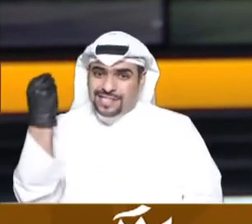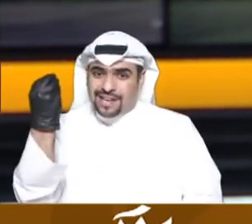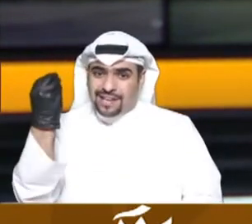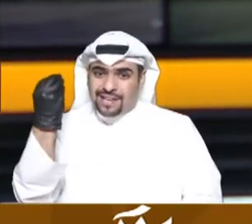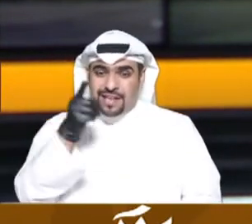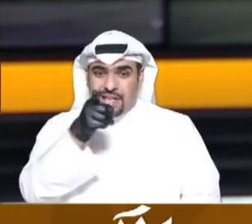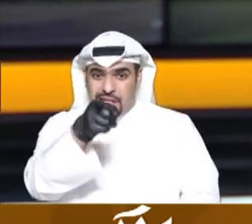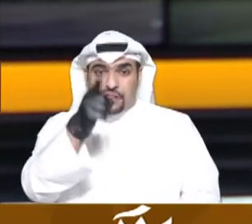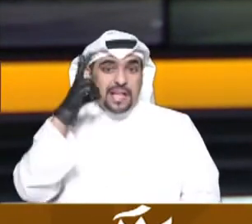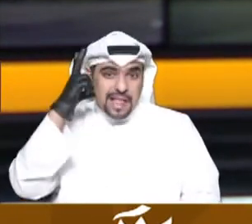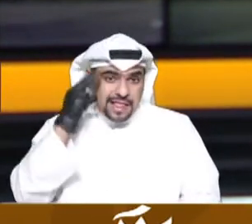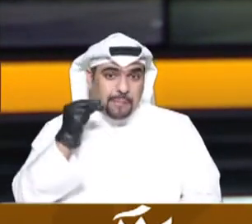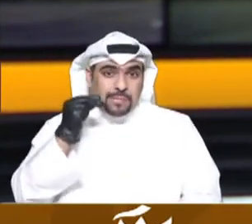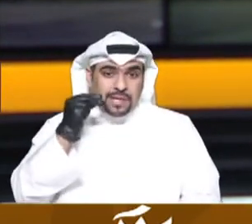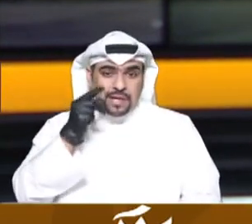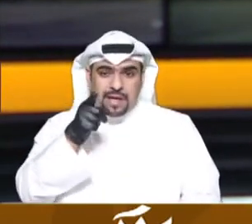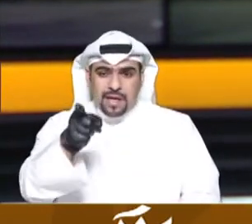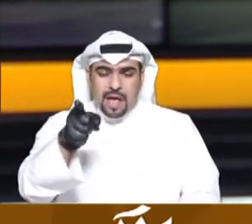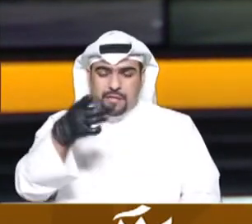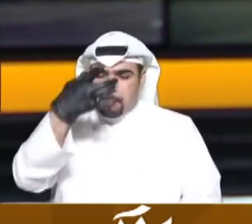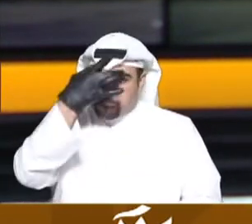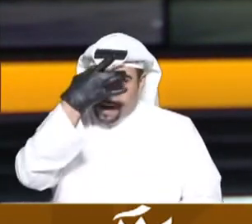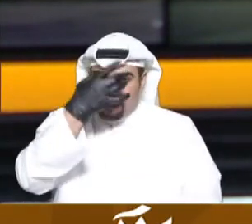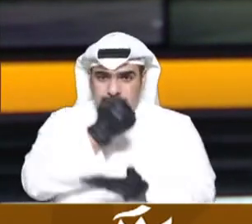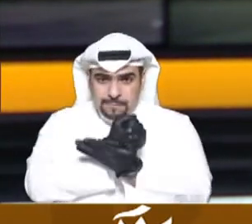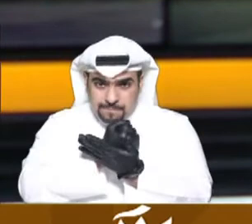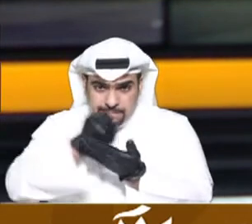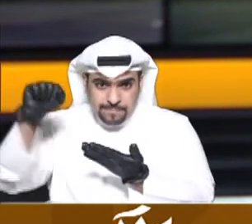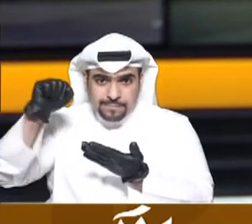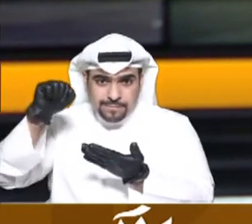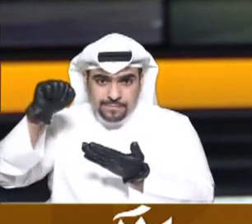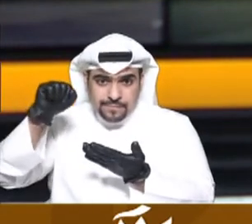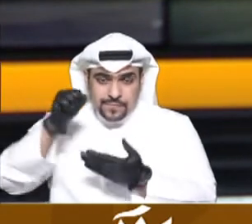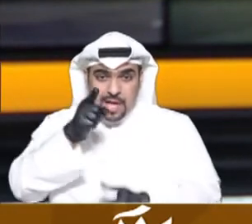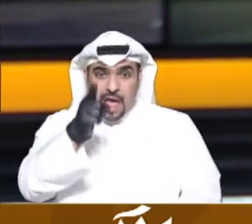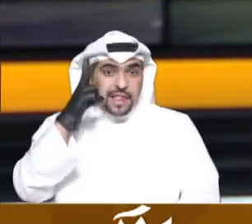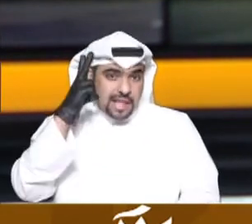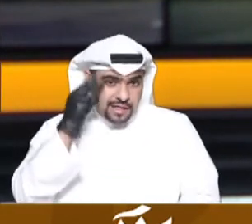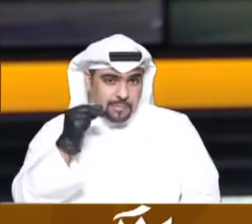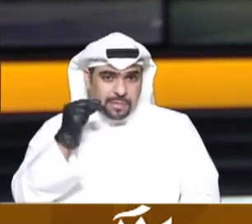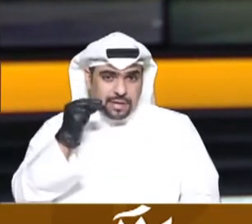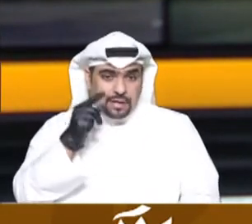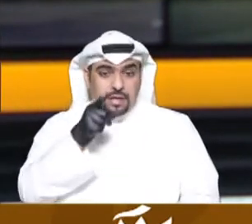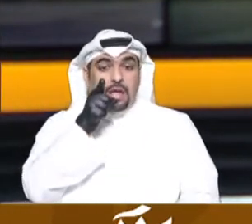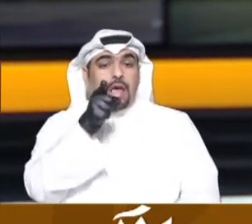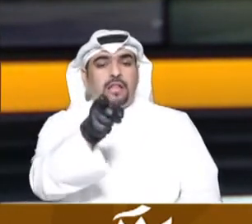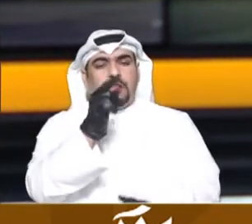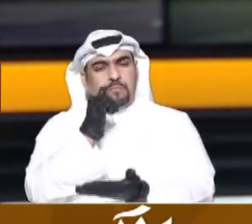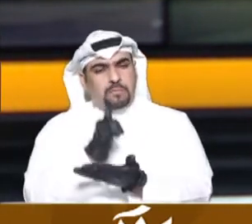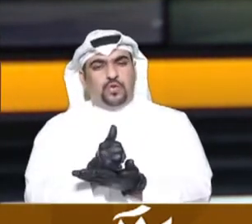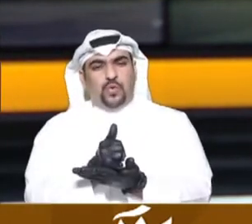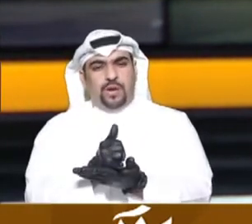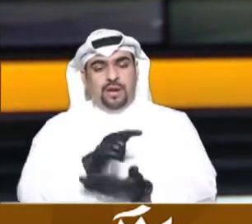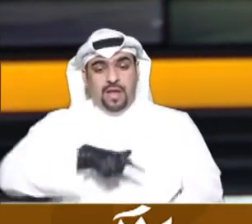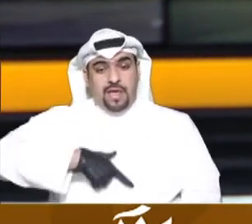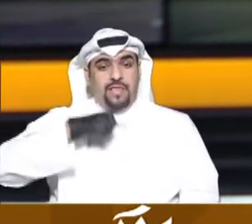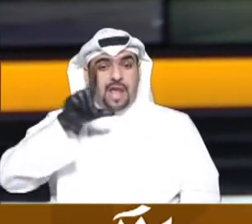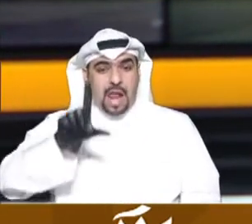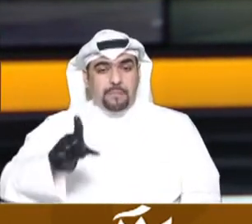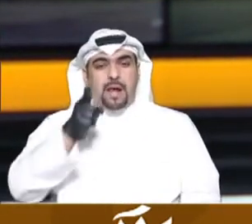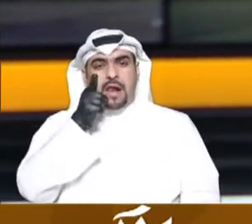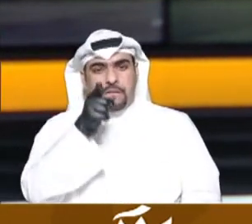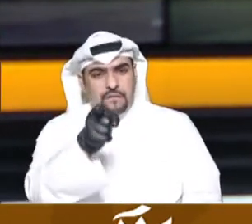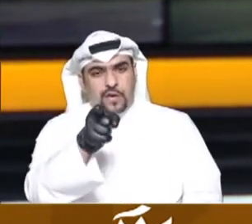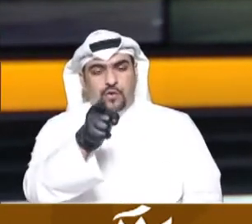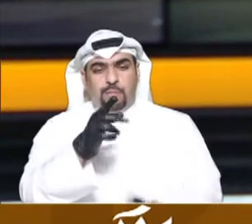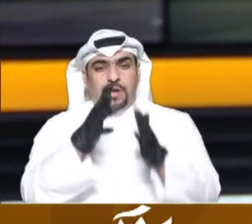هذا الهم الجاثم على صدوركم؟ إذا تبون هالشيء يتحقق فالدور اليوم عليكم، والأمل فيكم كبير،